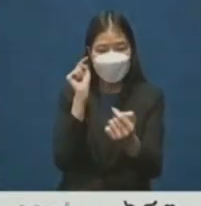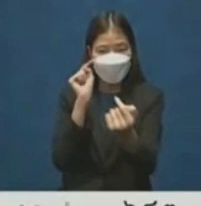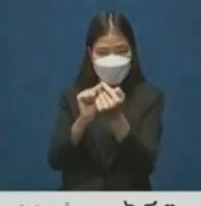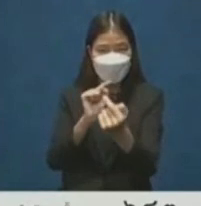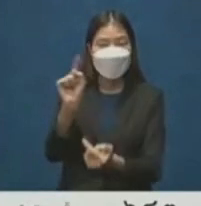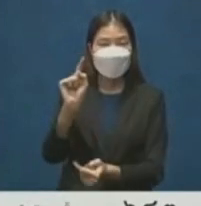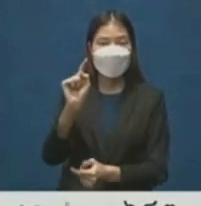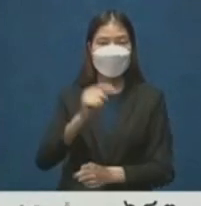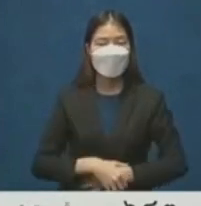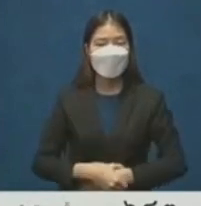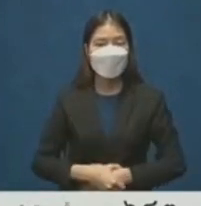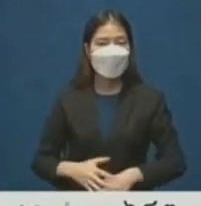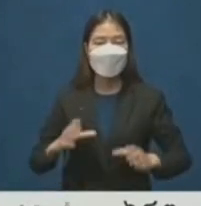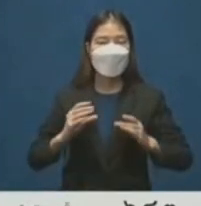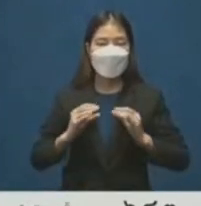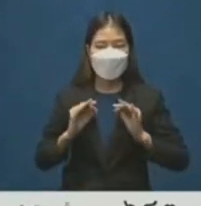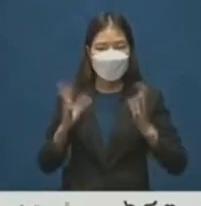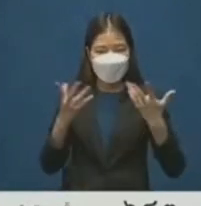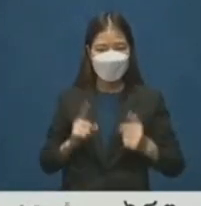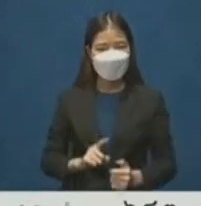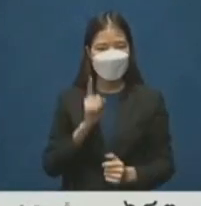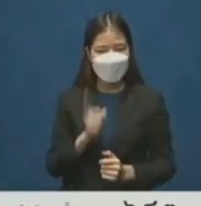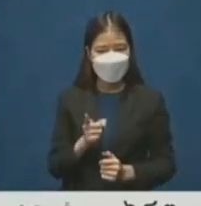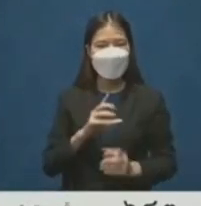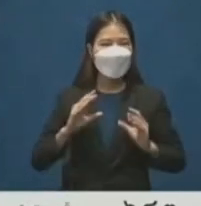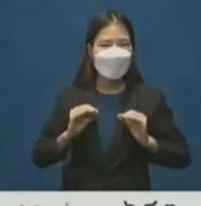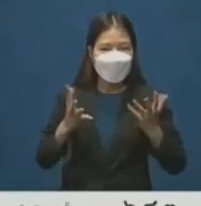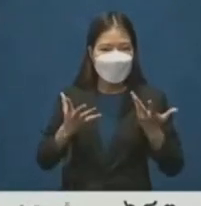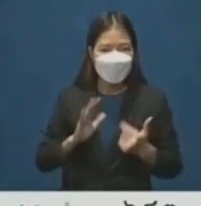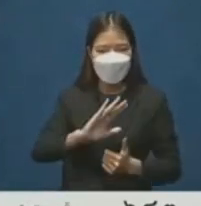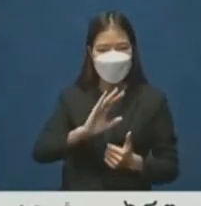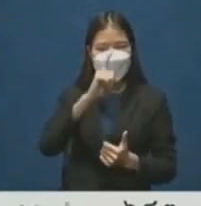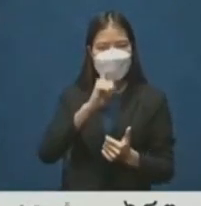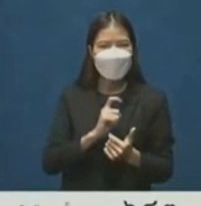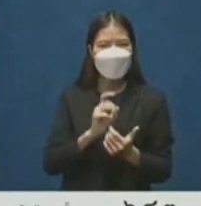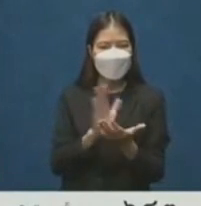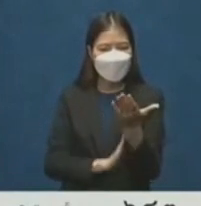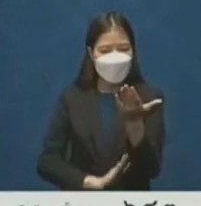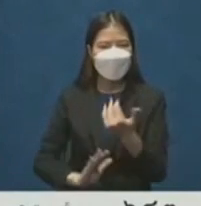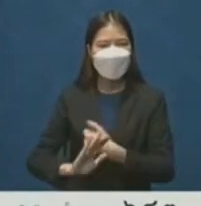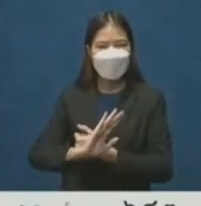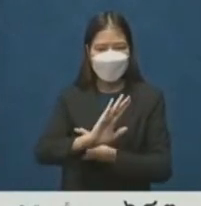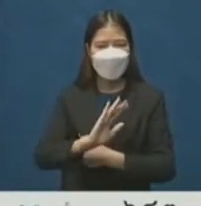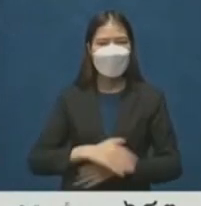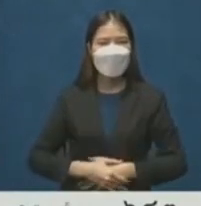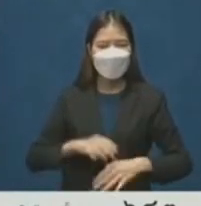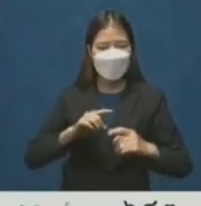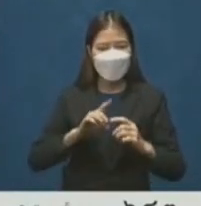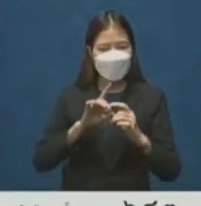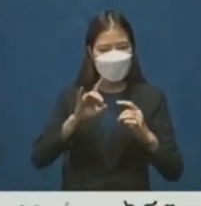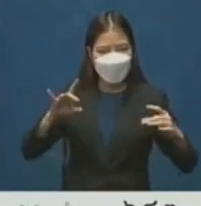การเขียนวัตถุประสงค์ที่ไม่ยอมรับข้อเท็จจริงของสังคมไทยว่าด้วยเรื่องของ